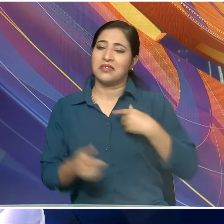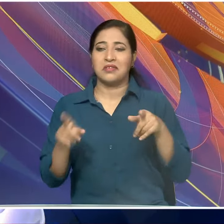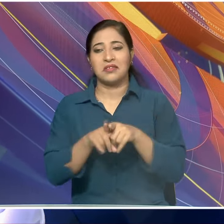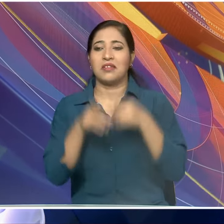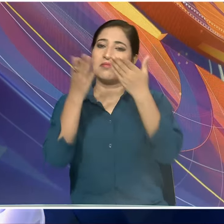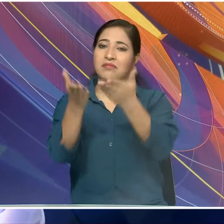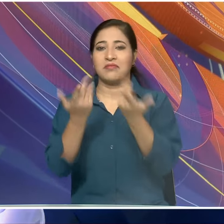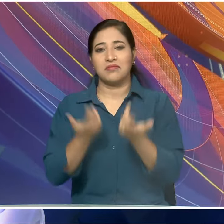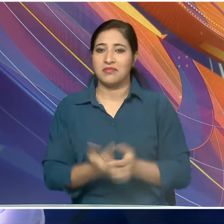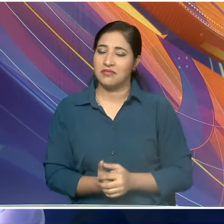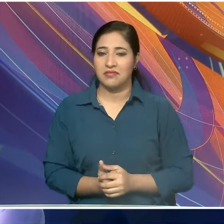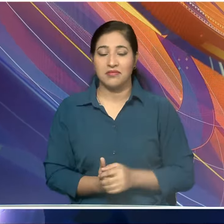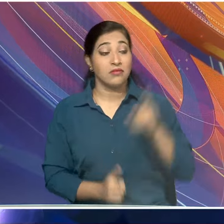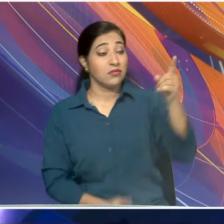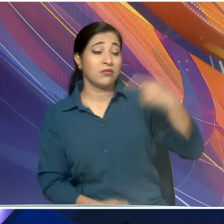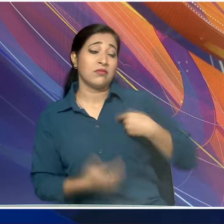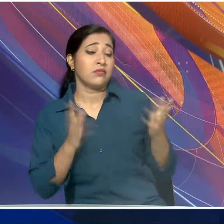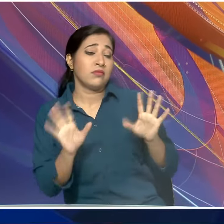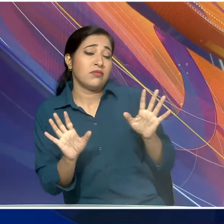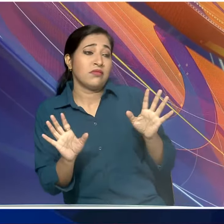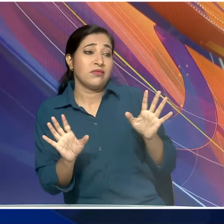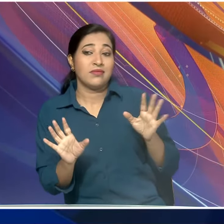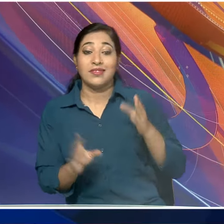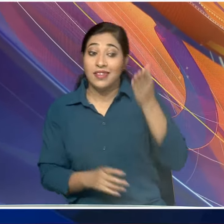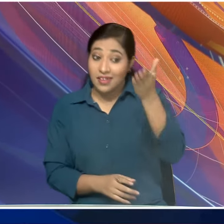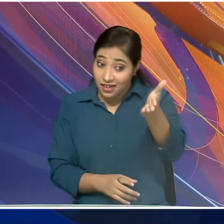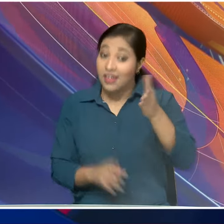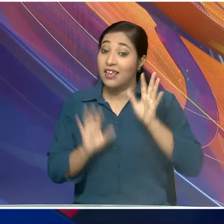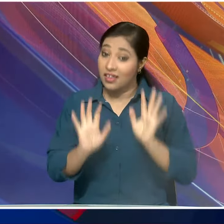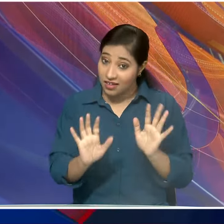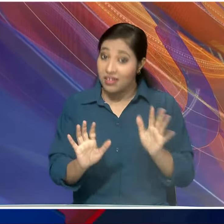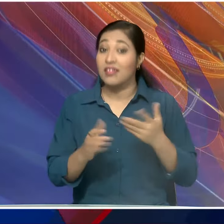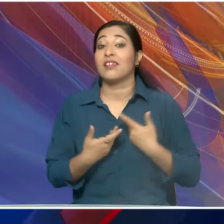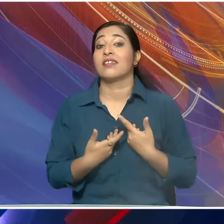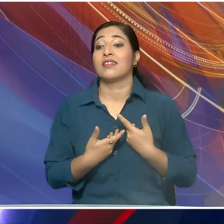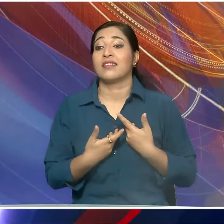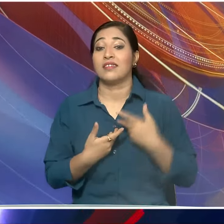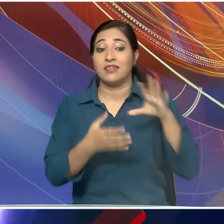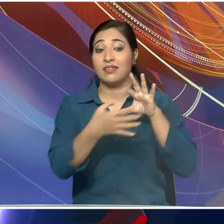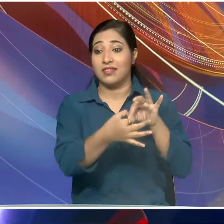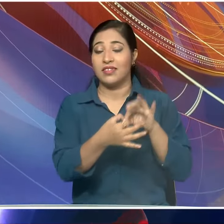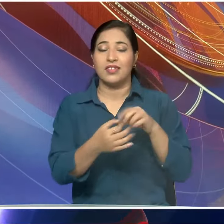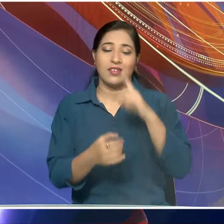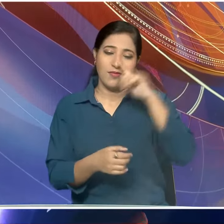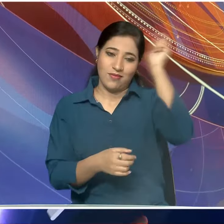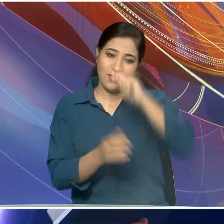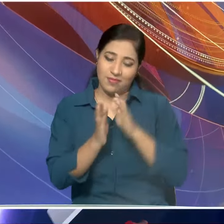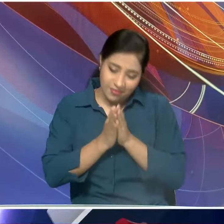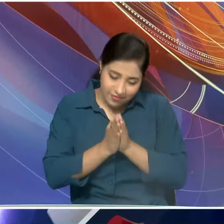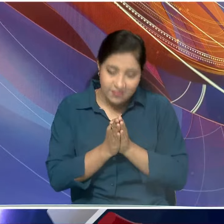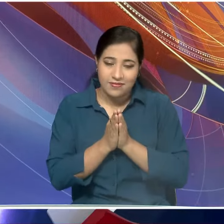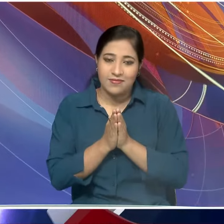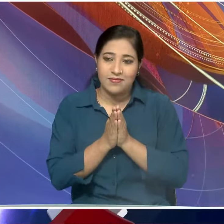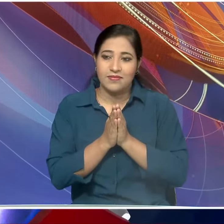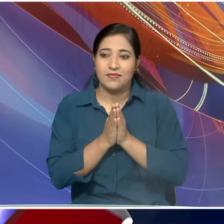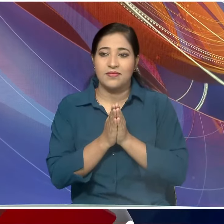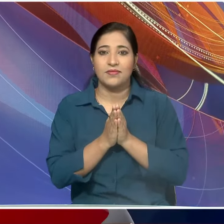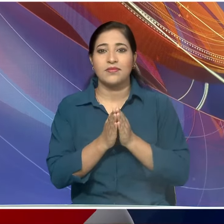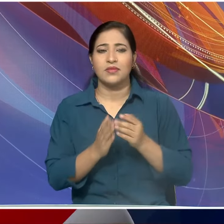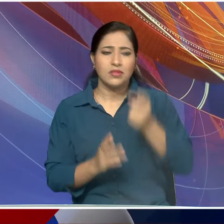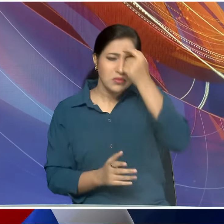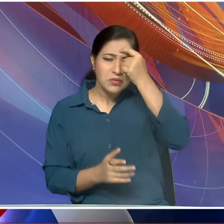आप मेरे कुछ नहीं। अरे इनका तो हूँ। प्रणाम भाभी जी। क्या